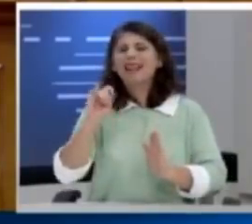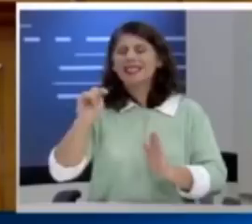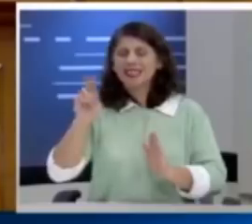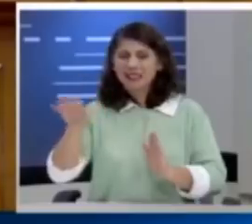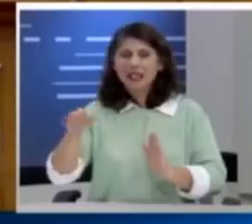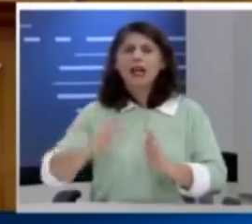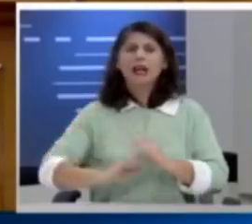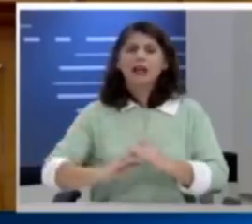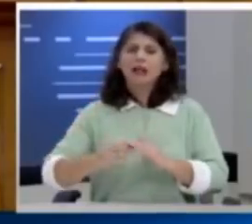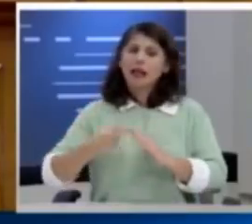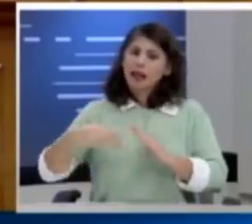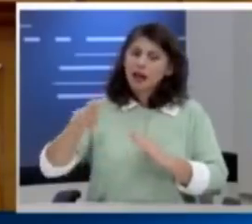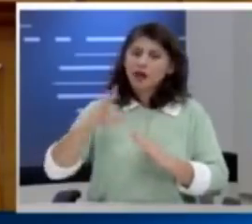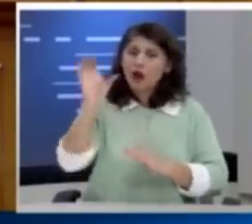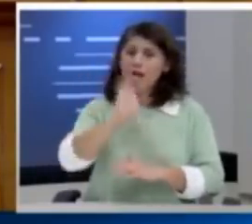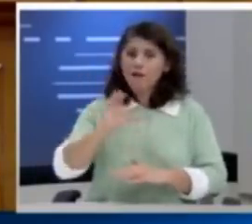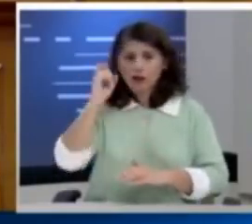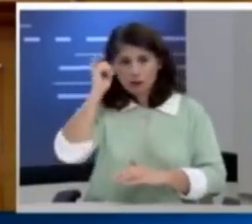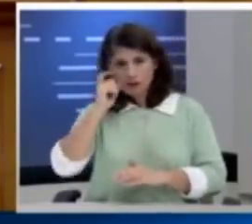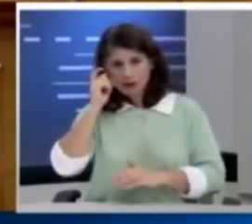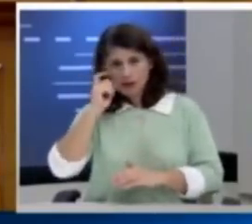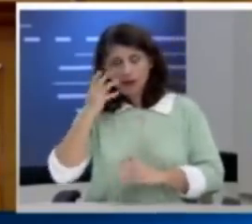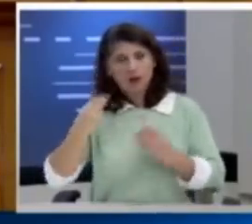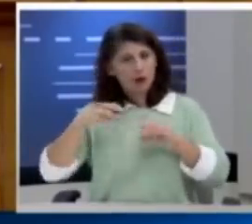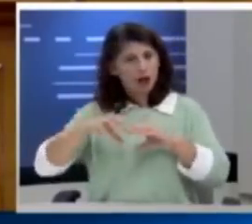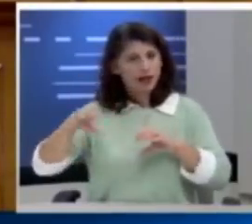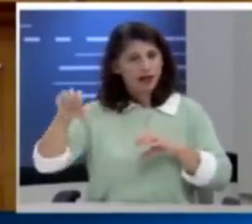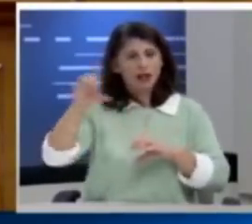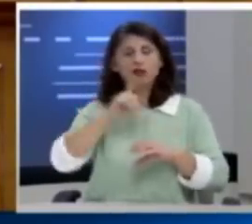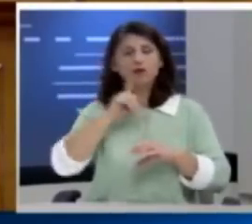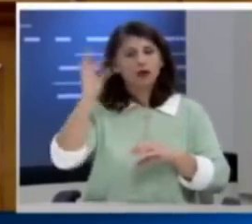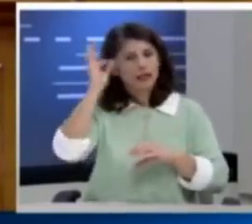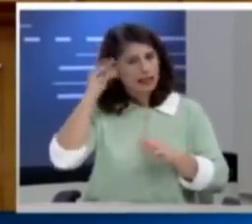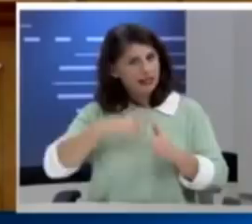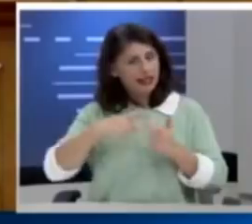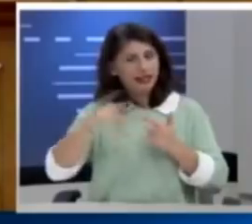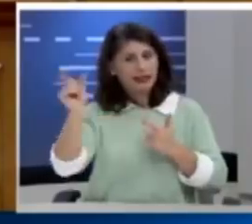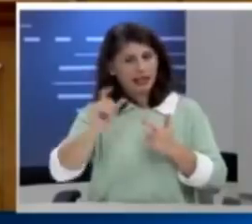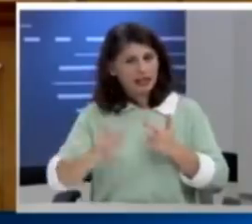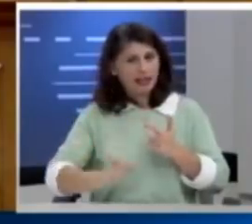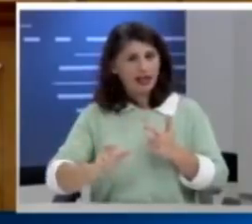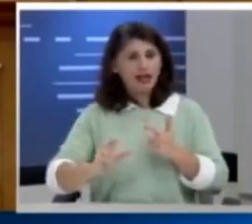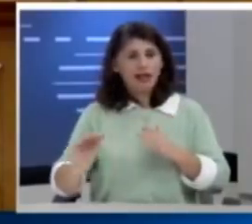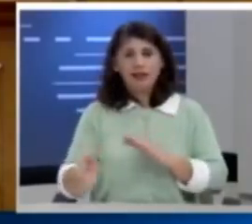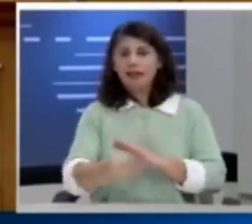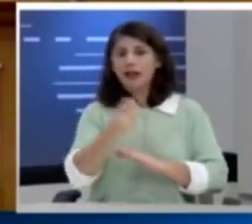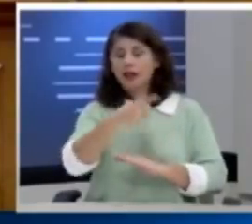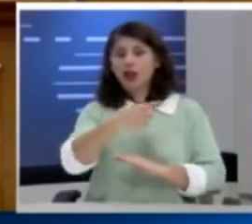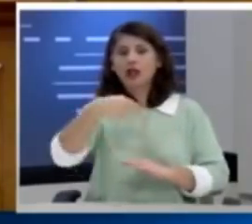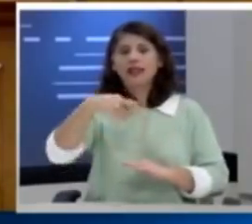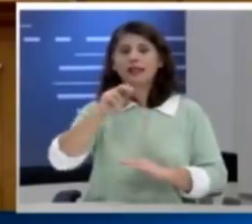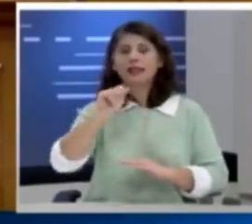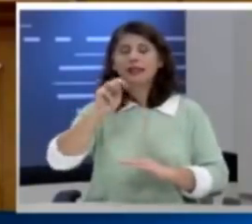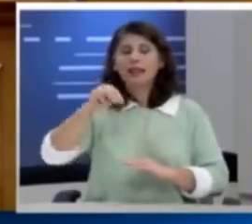και η άνοδος του ευρωσκεπτικισμού σε μια σειρά χώρες όπως η Γαλλία, η Ιταλία, η εκλογή Τραμπ στη ΗΠΑ και